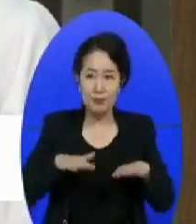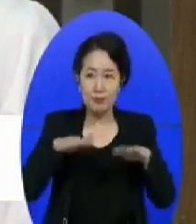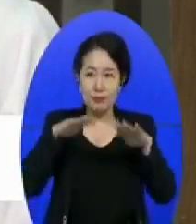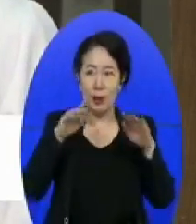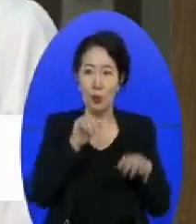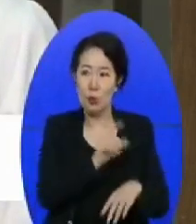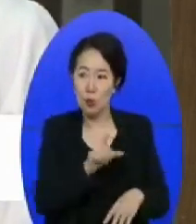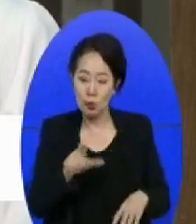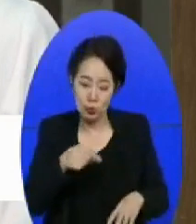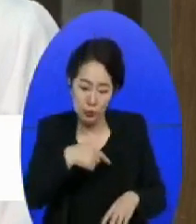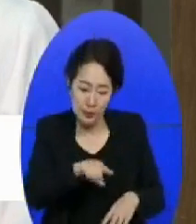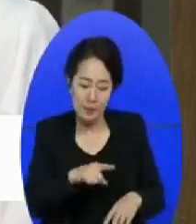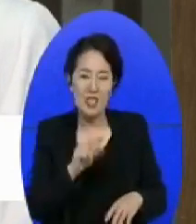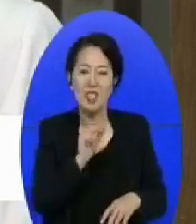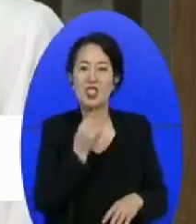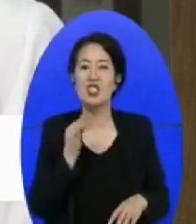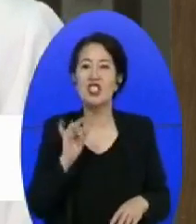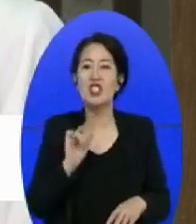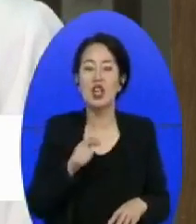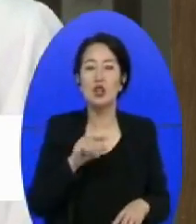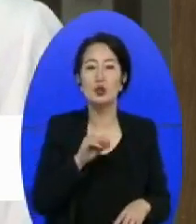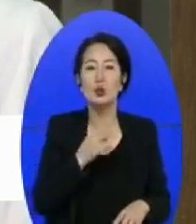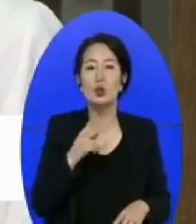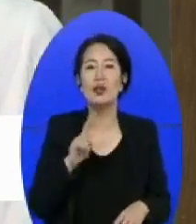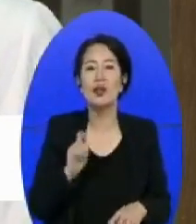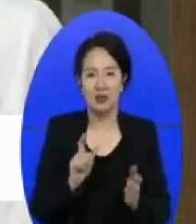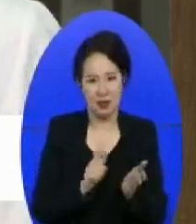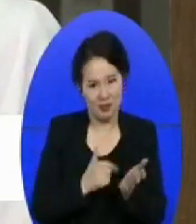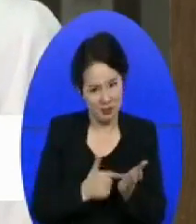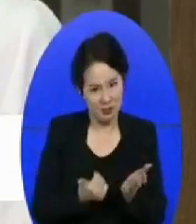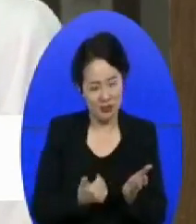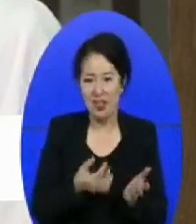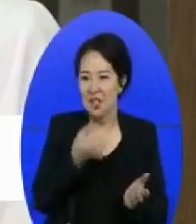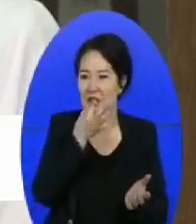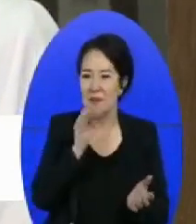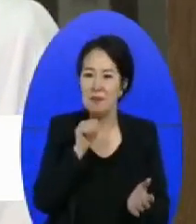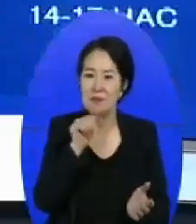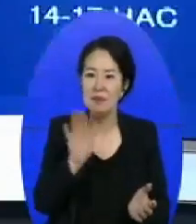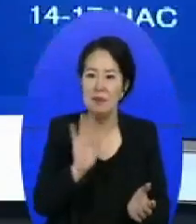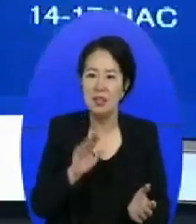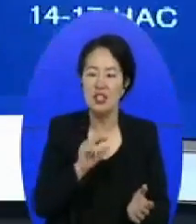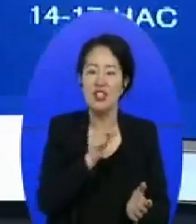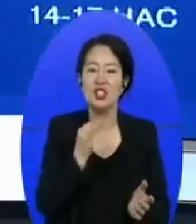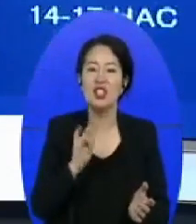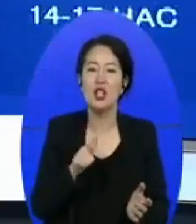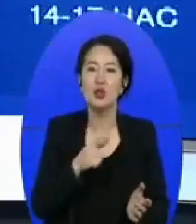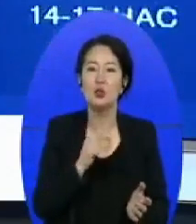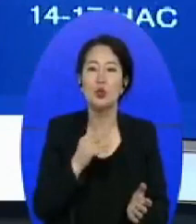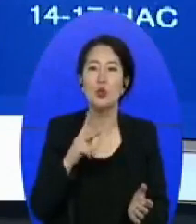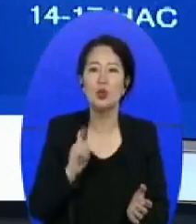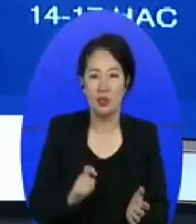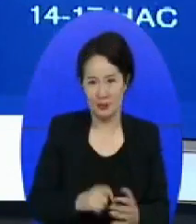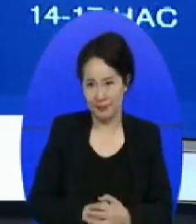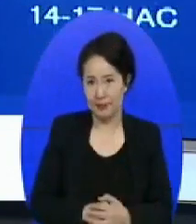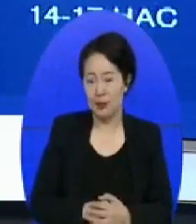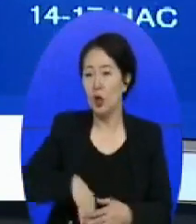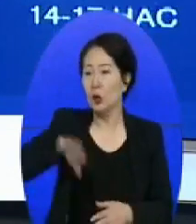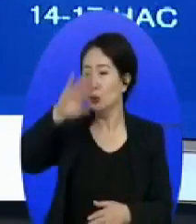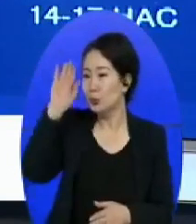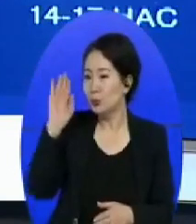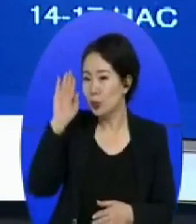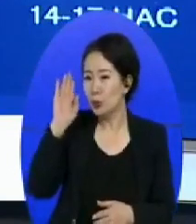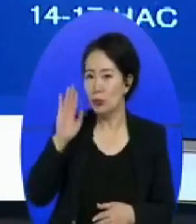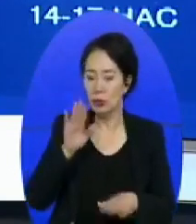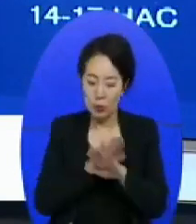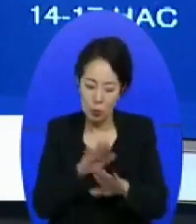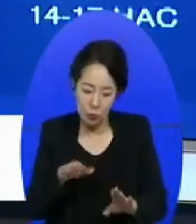божиж байгаа энэ хүүхдүүд чиргэлжүүлэлтийн арга хэмжээ илүү их ажил багтай болоод энэ биш шүү чиргэлжүүлэлт. За зуны сарудад